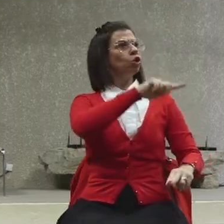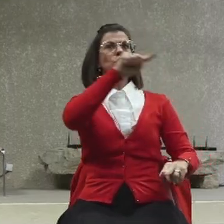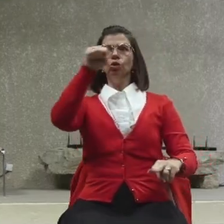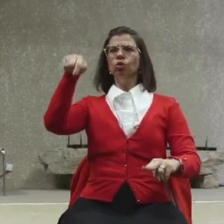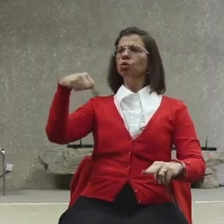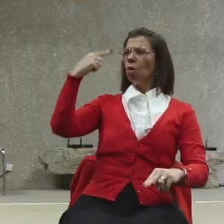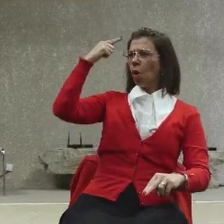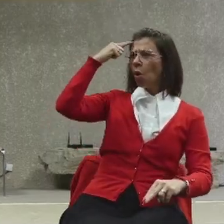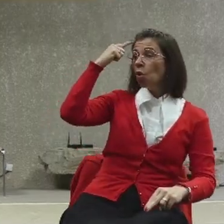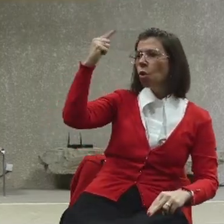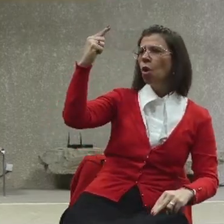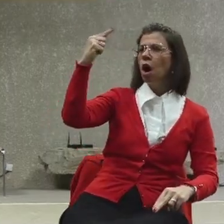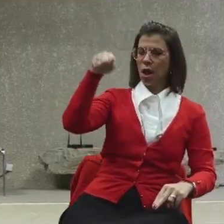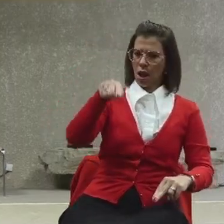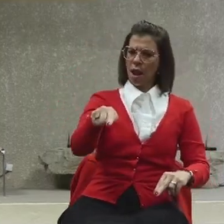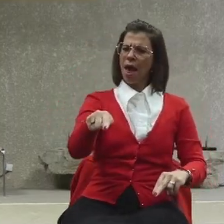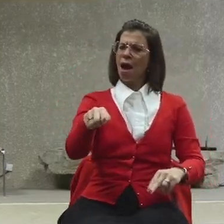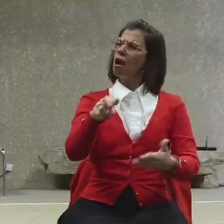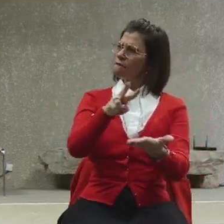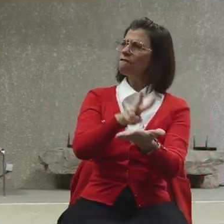« J'ai été crucifié avec Christ. »